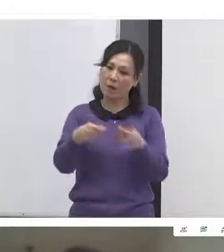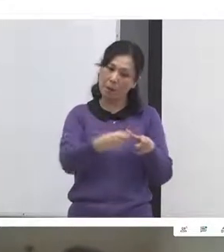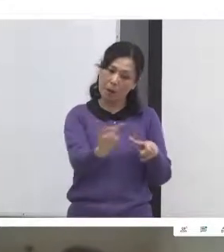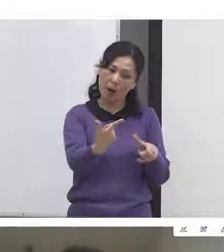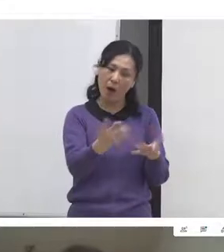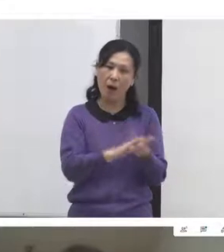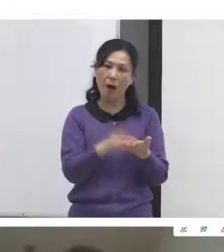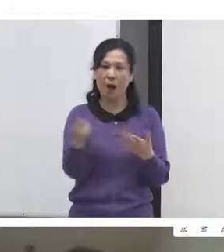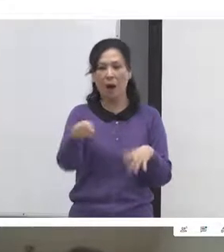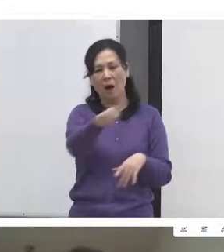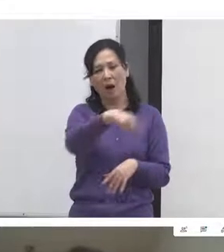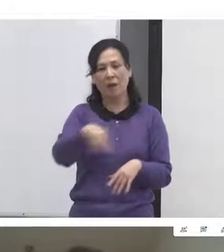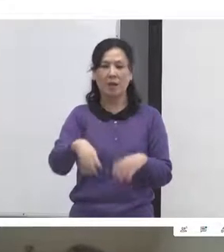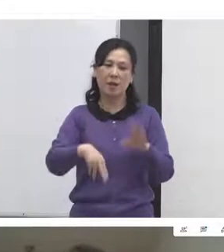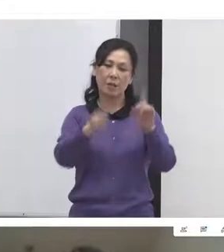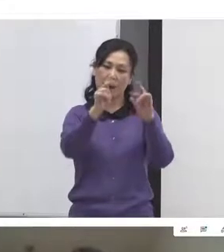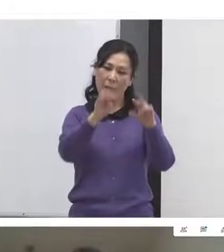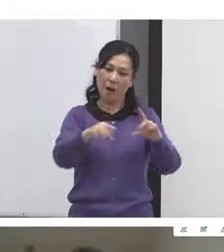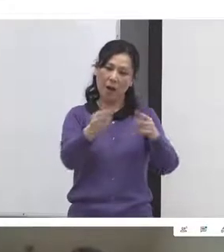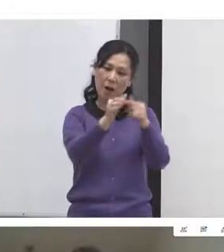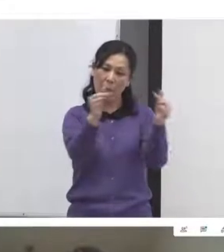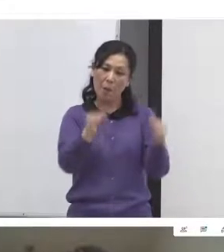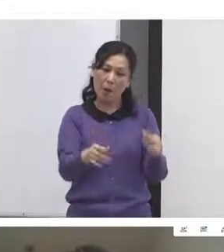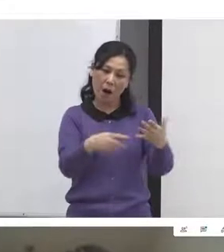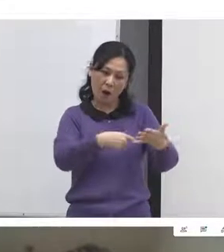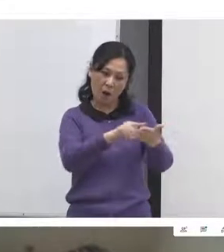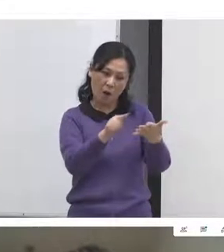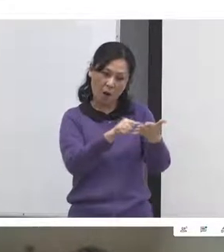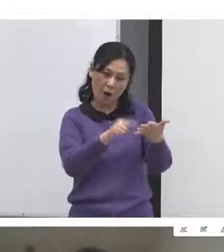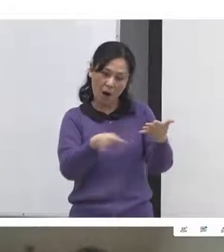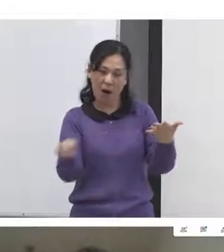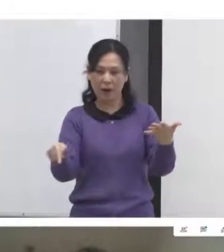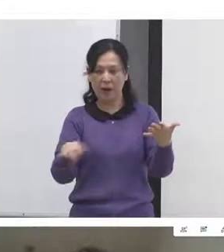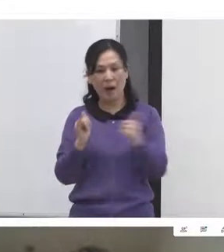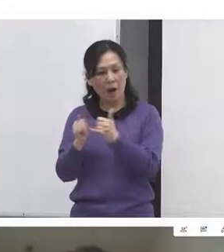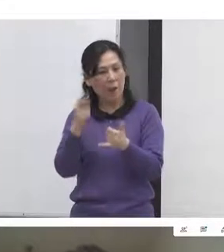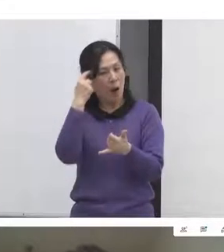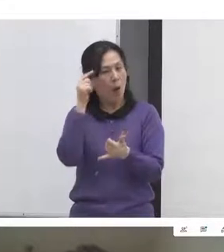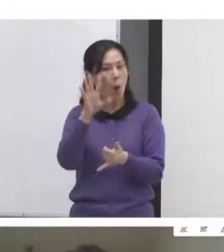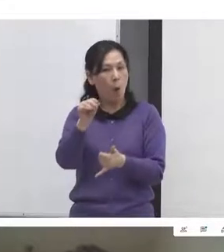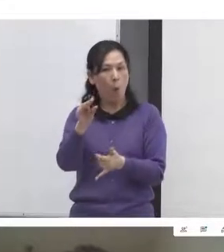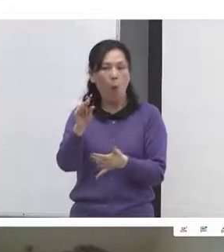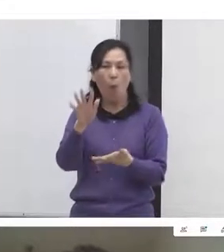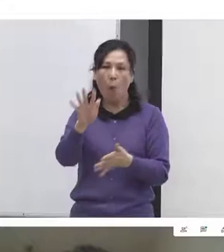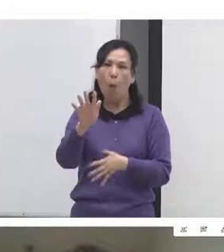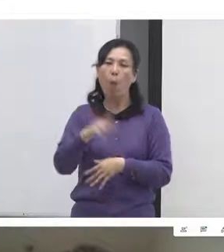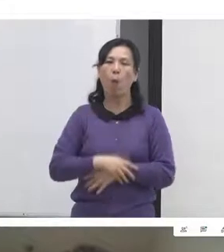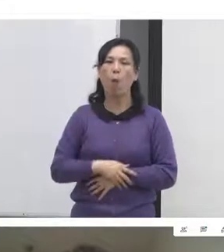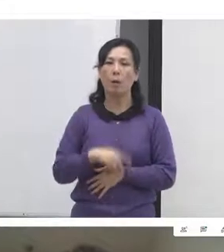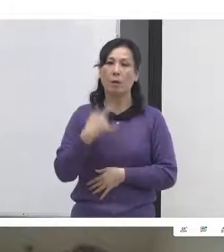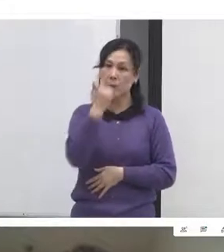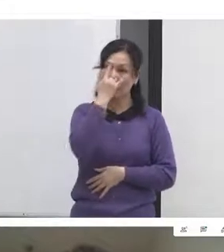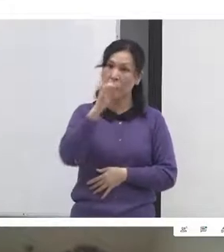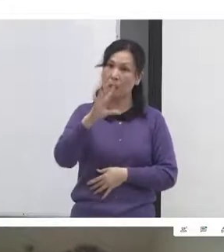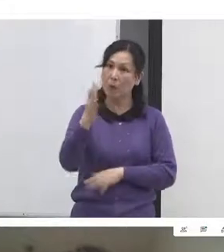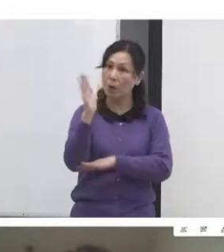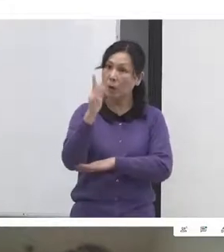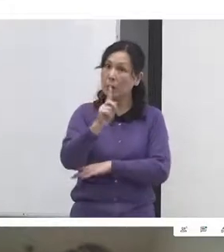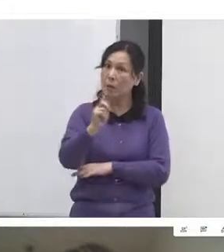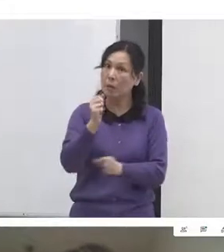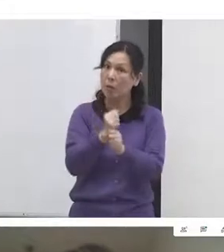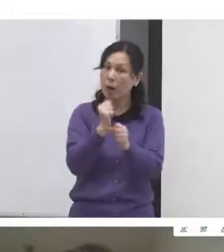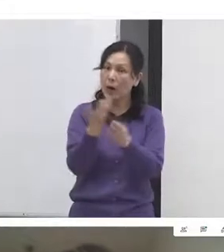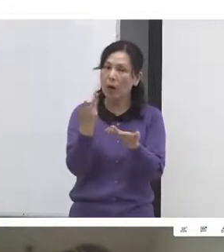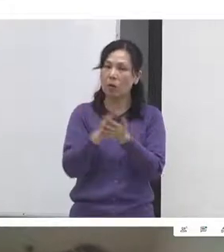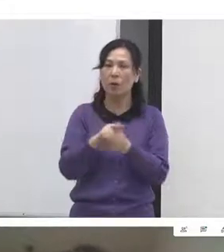大家开平台，然后大家上去看。那如果民众有意见，那在德国这边的处理方式是，它其实是有个 open petition